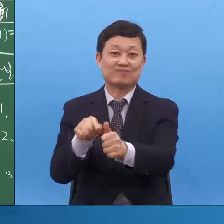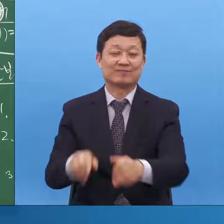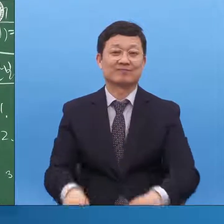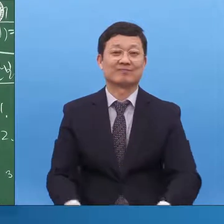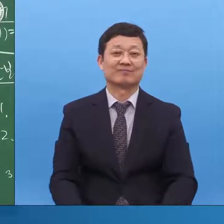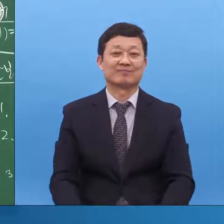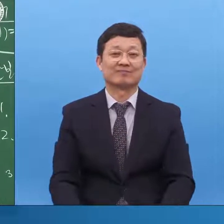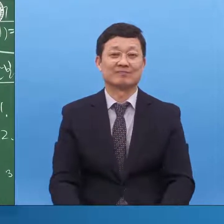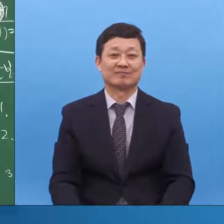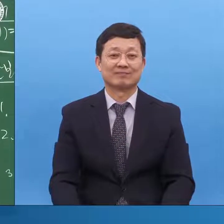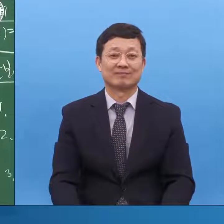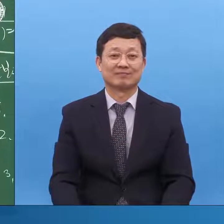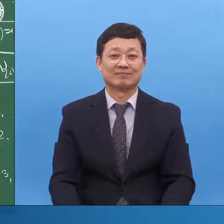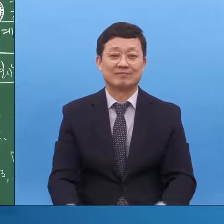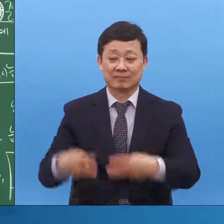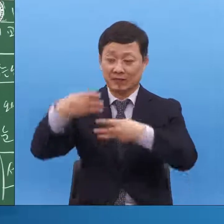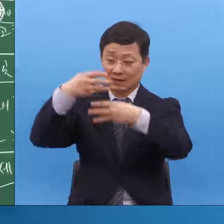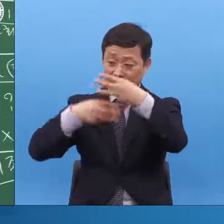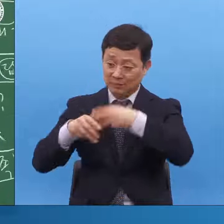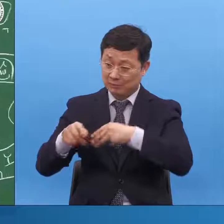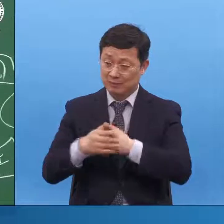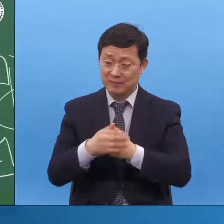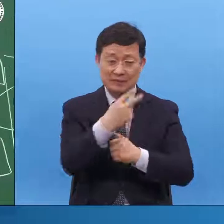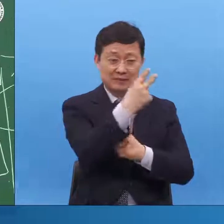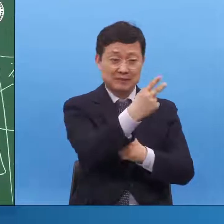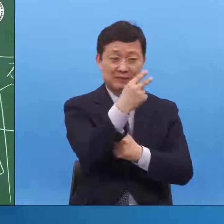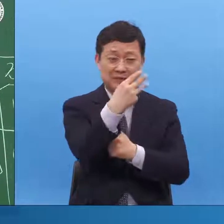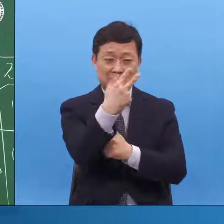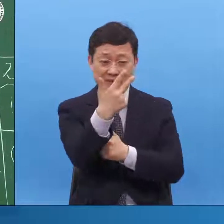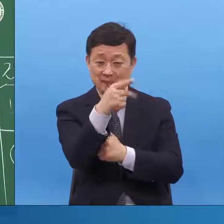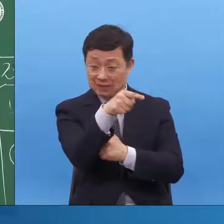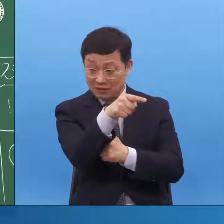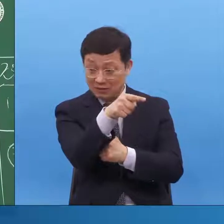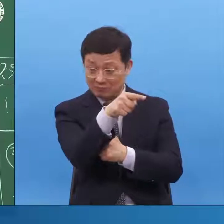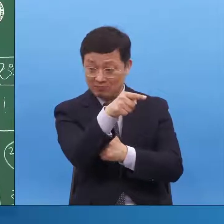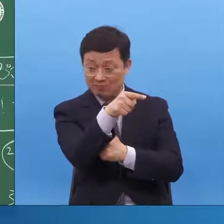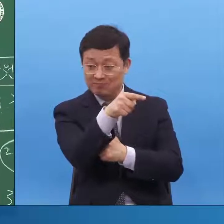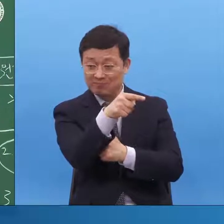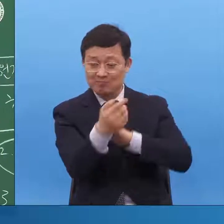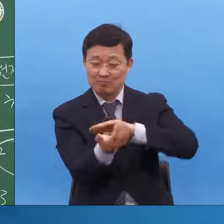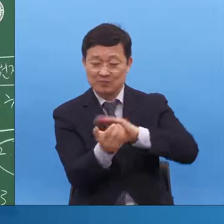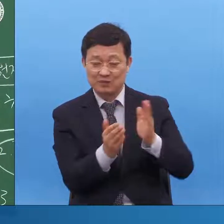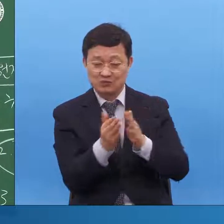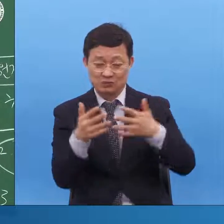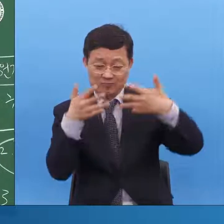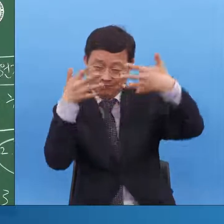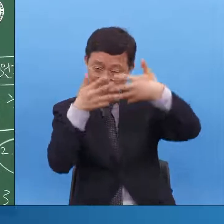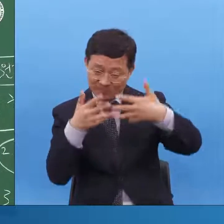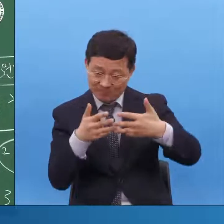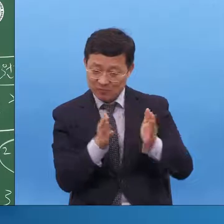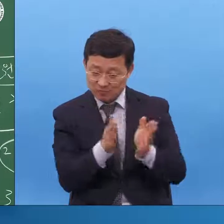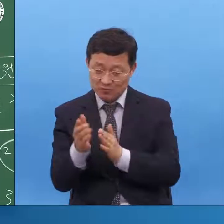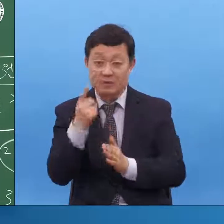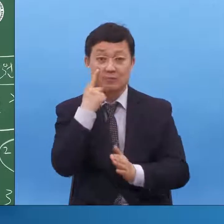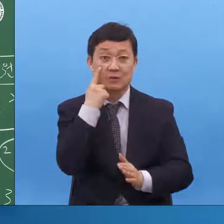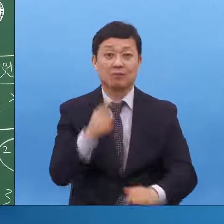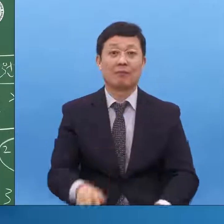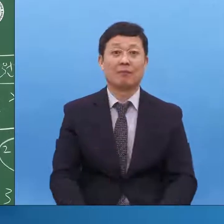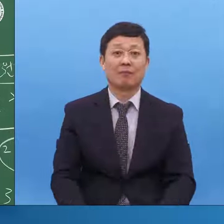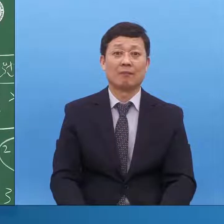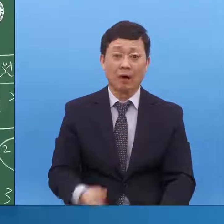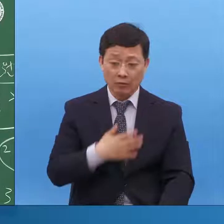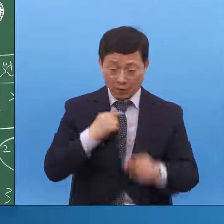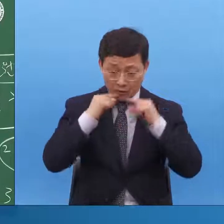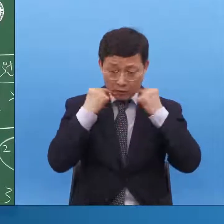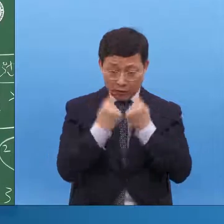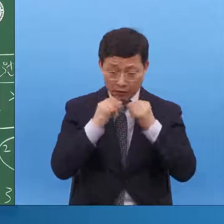70 influences. 렘넌트는 2, 3질 걸 세팅해라. And our remnants, you have to set the 237 nations. 그러면 우리는 그럴 능력이 없잖아요.